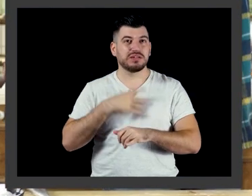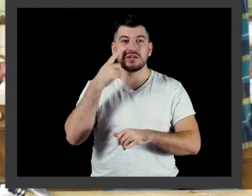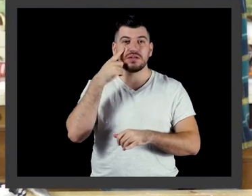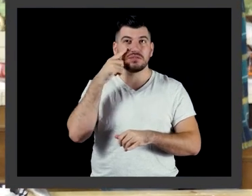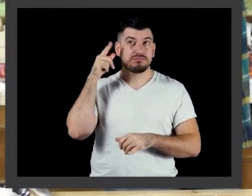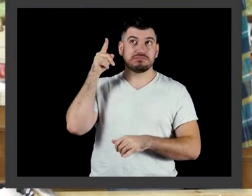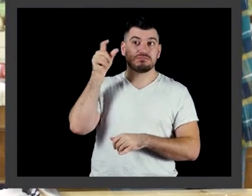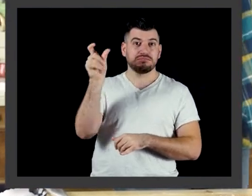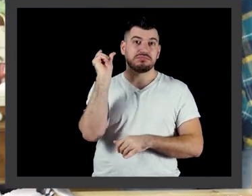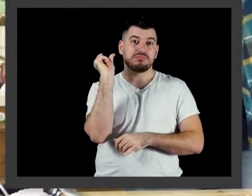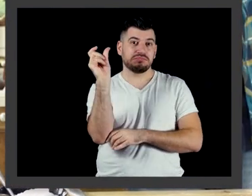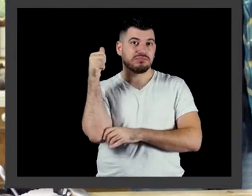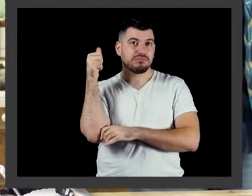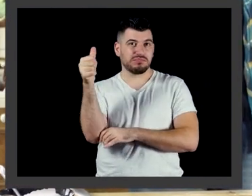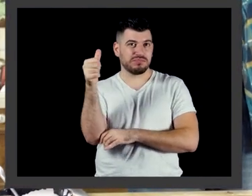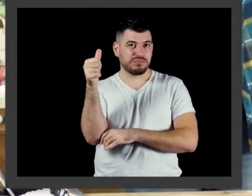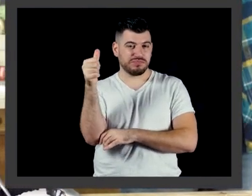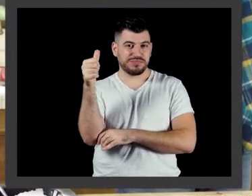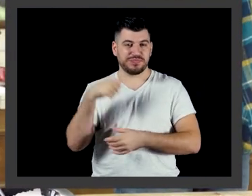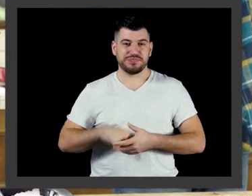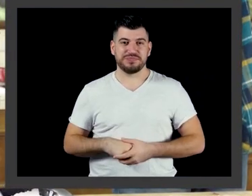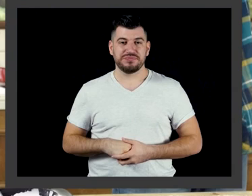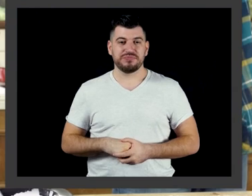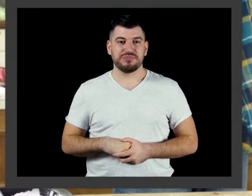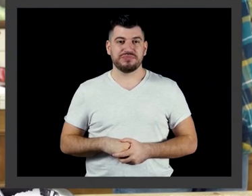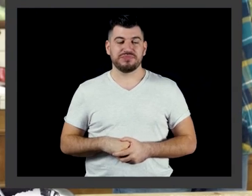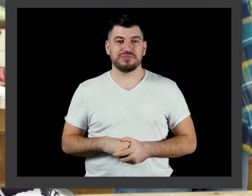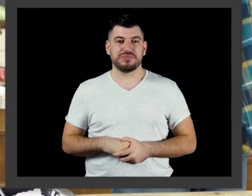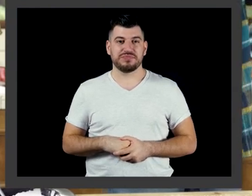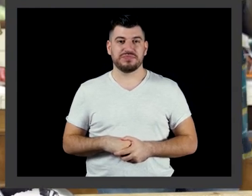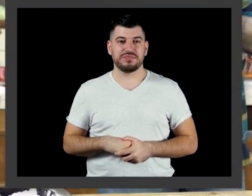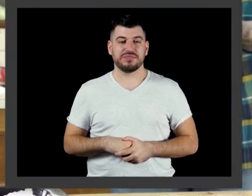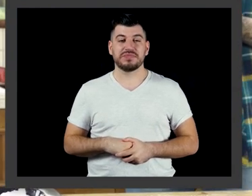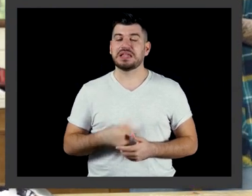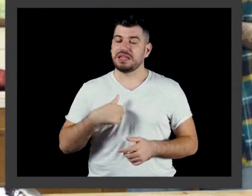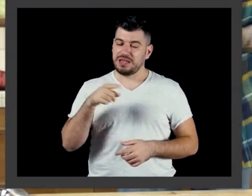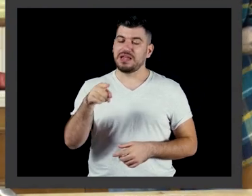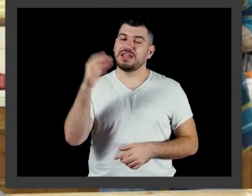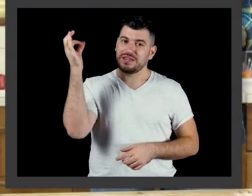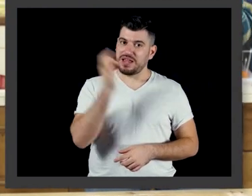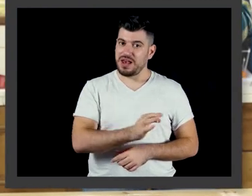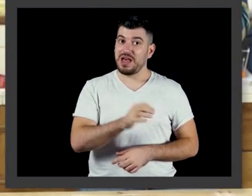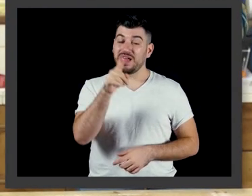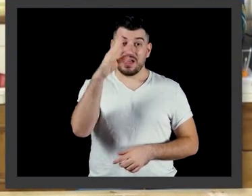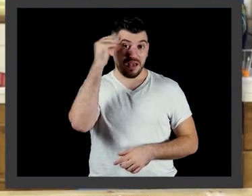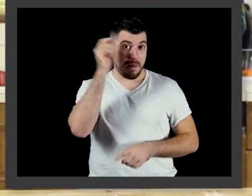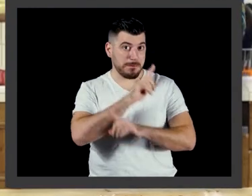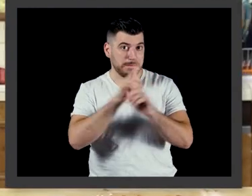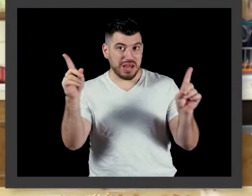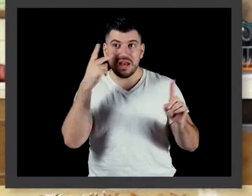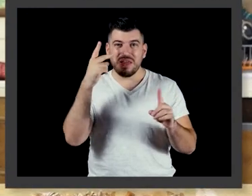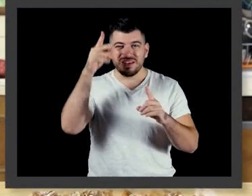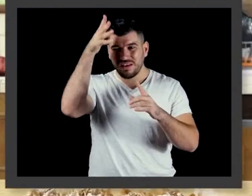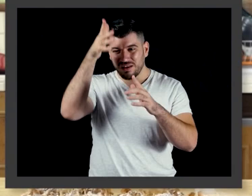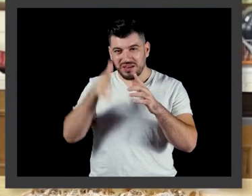είναι. Μπράβο, μπορούμε να το φωτίσουμε λίγο ακόμα. Ωραία, το φωτίσαμε. Καταπληκτικά. Μην ξεχάσετε να